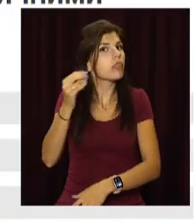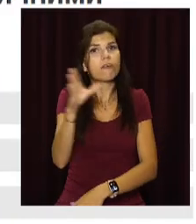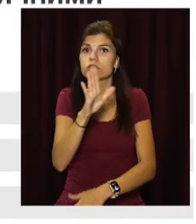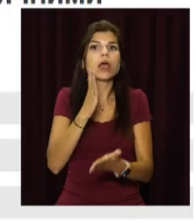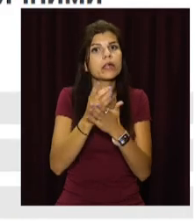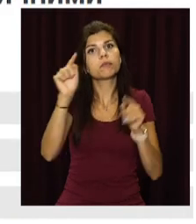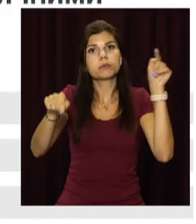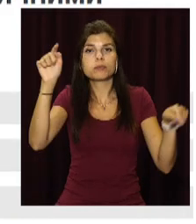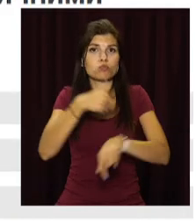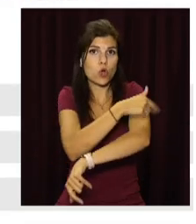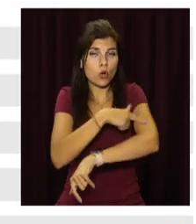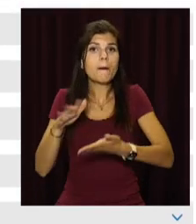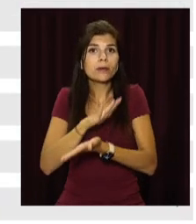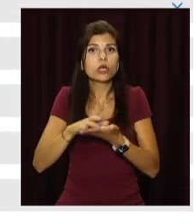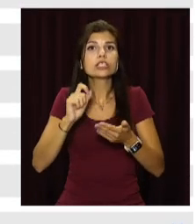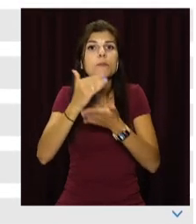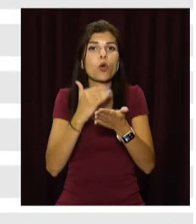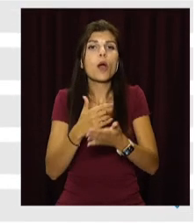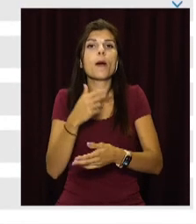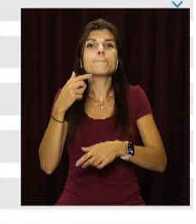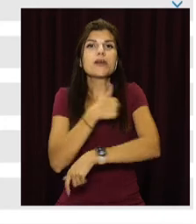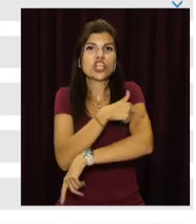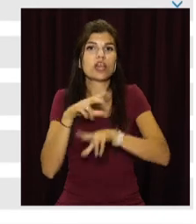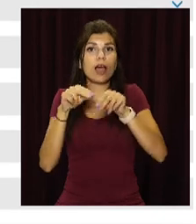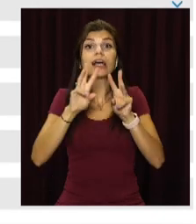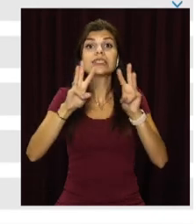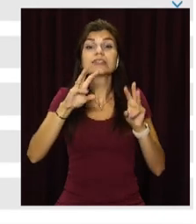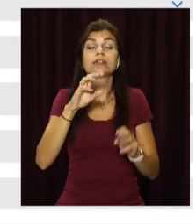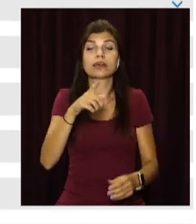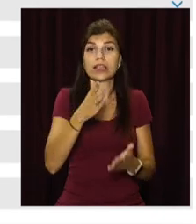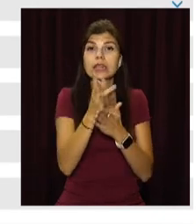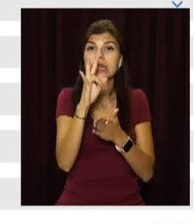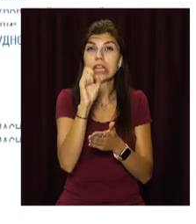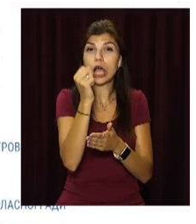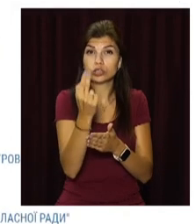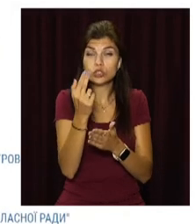безкоштовну меддопомогу за програмою медичних гарантій, можна на сайті Національної